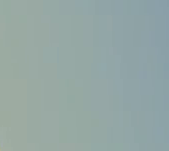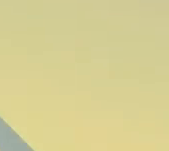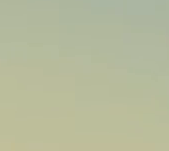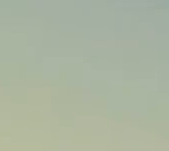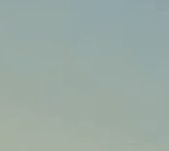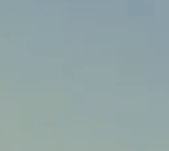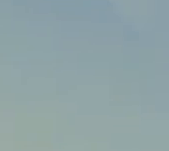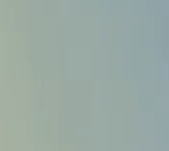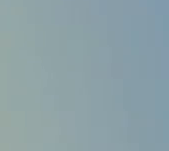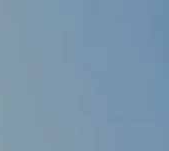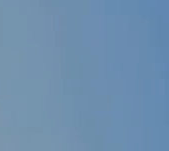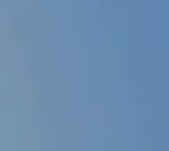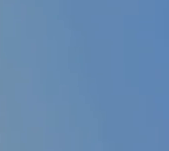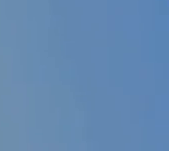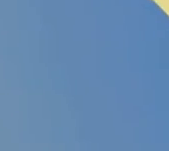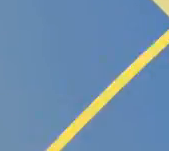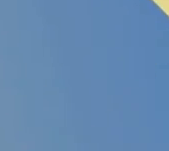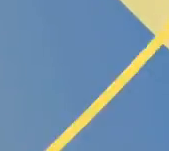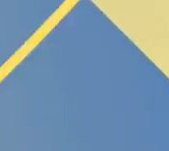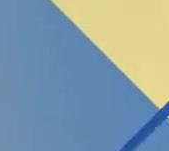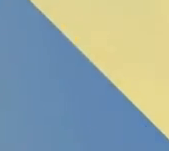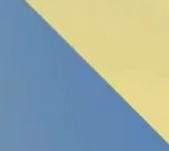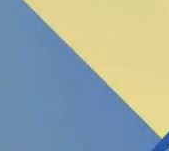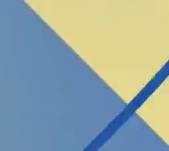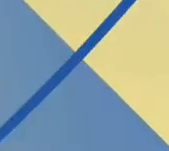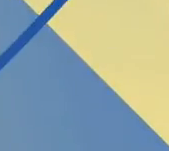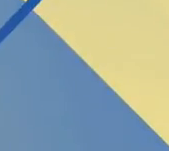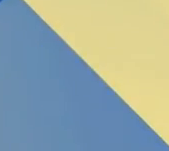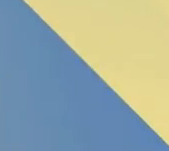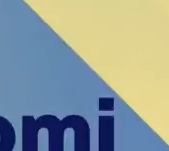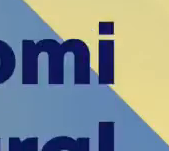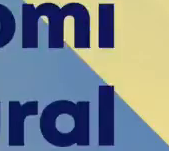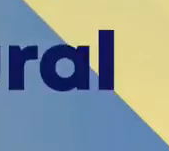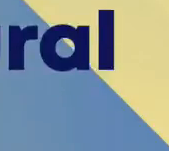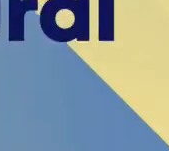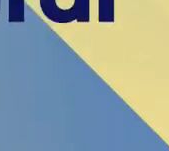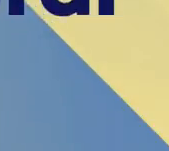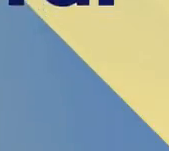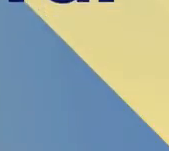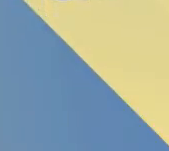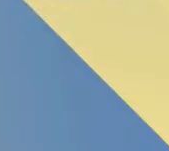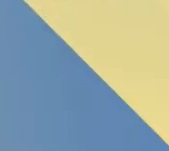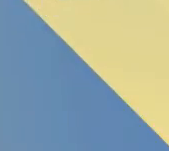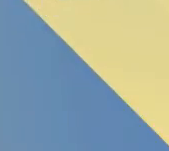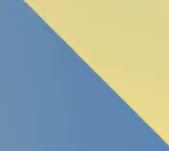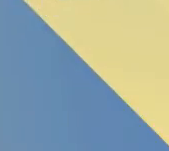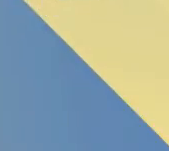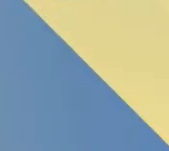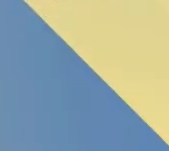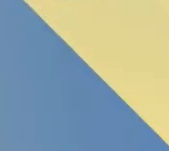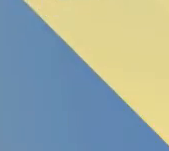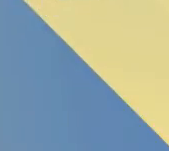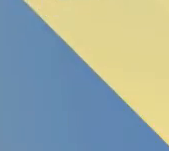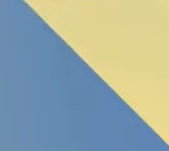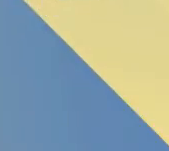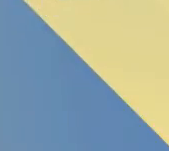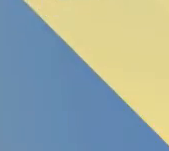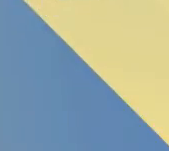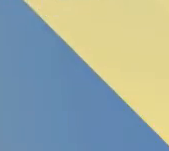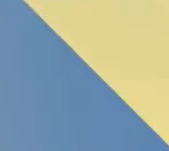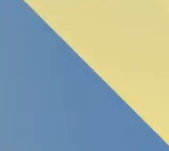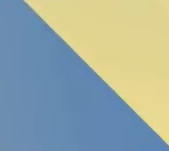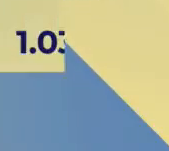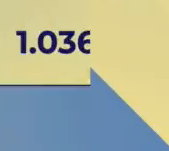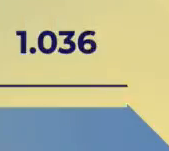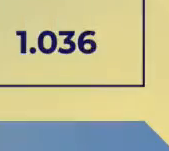di Tahun 2022 mendatang APBN memiliki tema pemulihan ekonomi dan Reformasi struktural hal ini